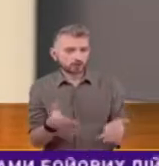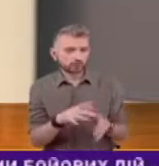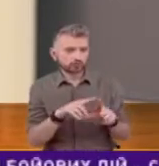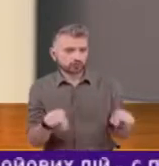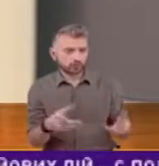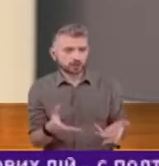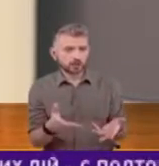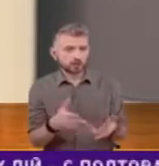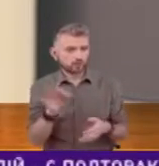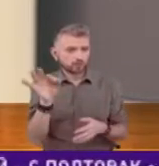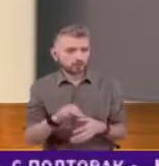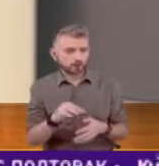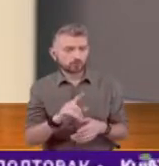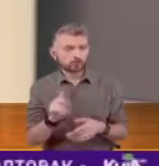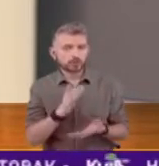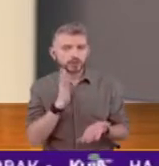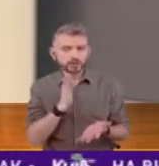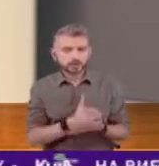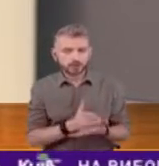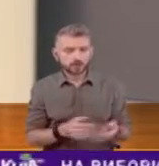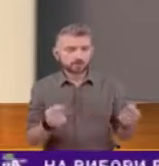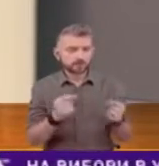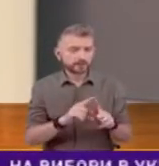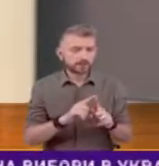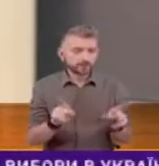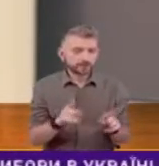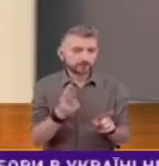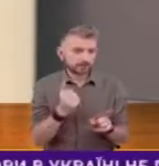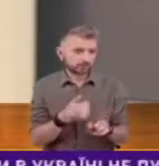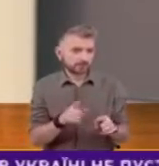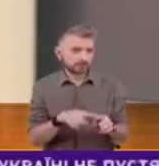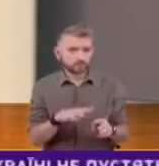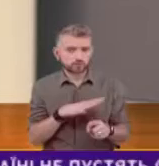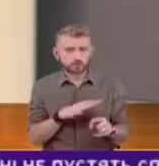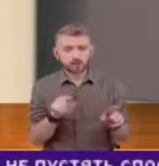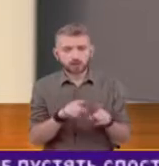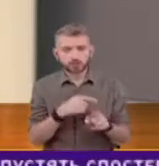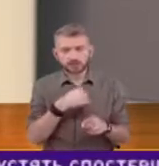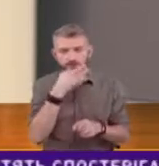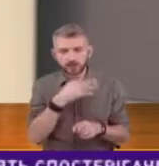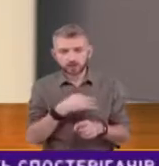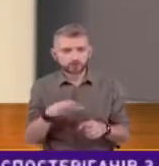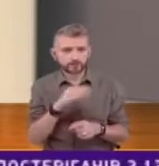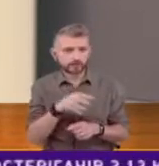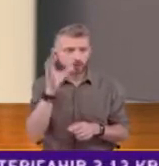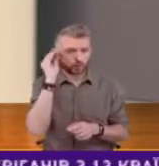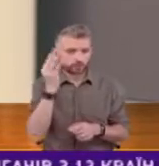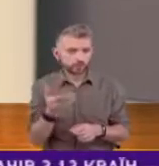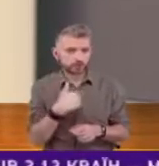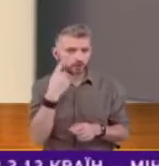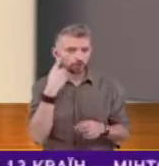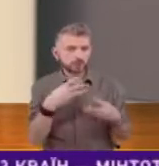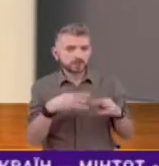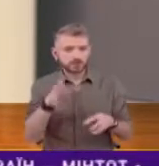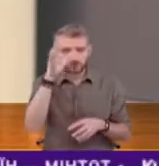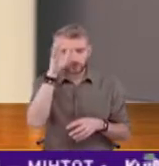школах моментально. Тобто, що є певна специфіка, це було, ну, принаймні, так мені сказано, що це все враховується. Ну, я думаю, Міністерство